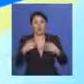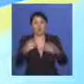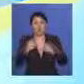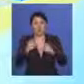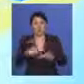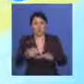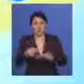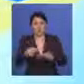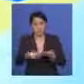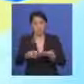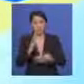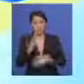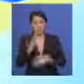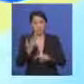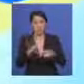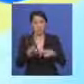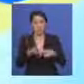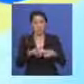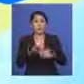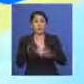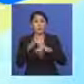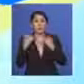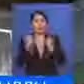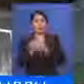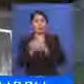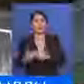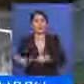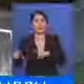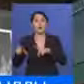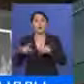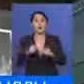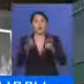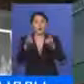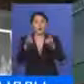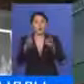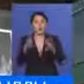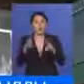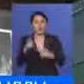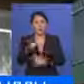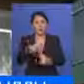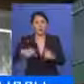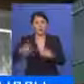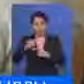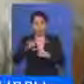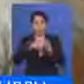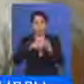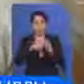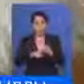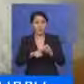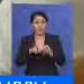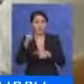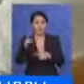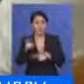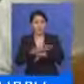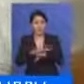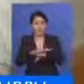туралы анықтамамен қабылданады. Сонымен қатар карантиннен кейін келген бүлдіршіндер санитарлық ережелерге сәйкес айналасында вирустық жұқпалы